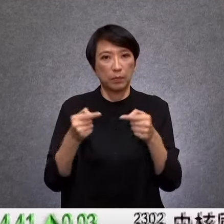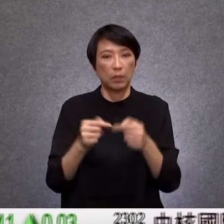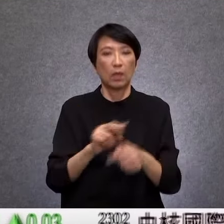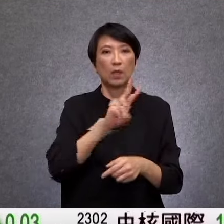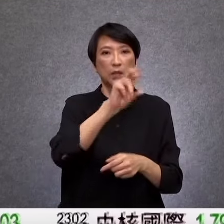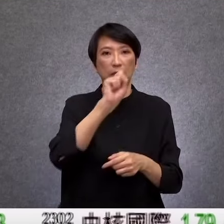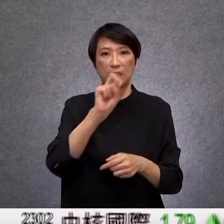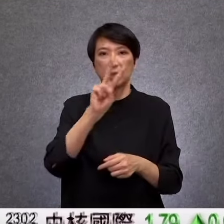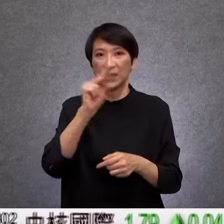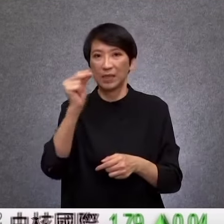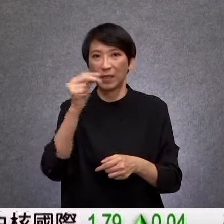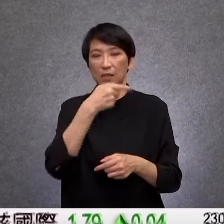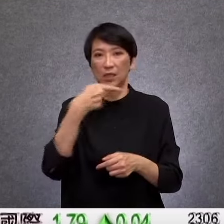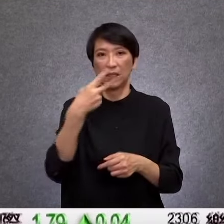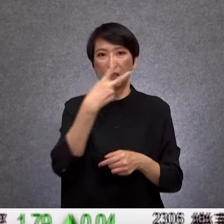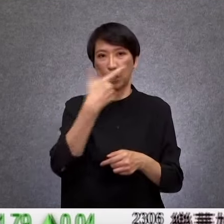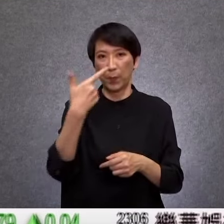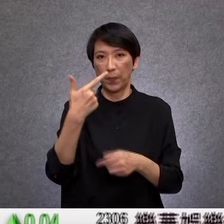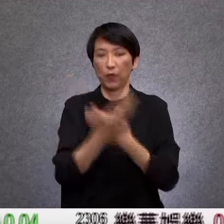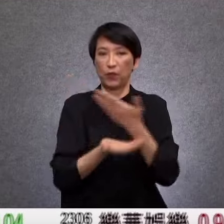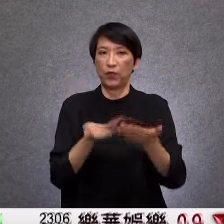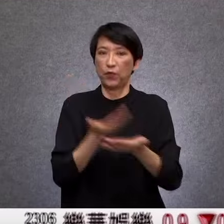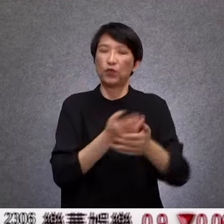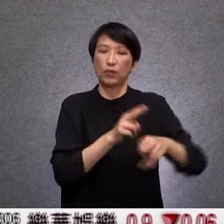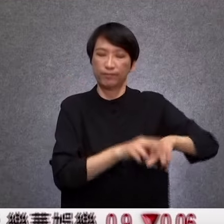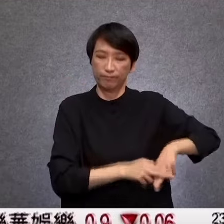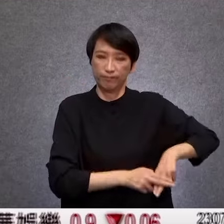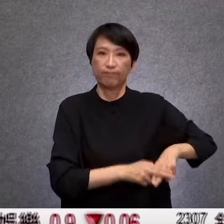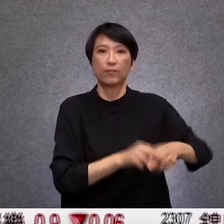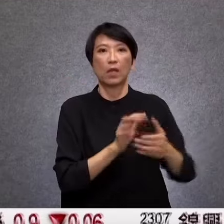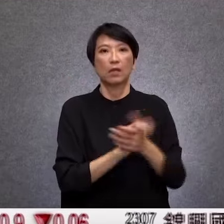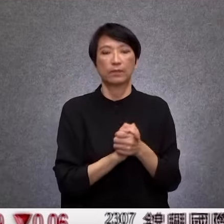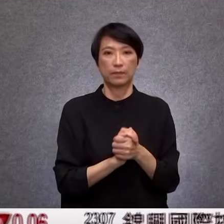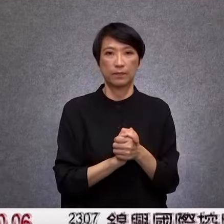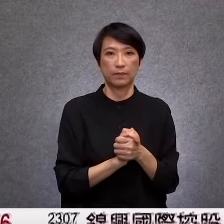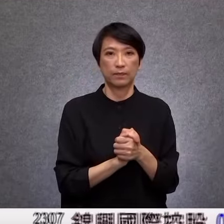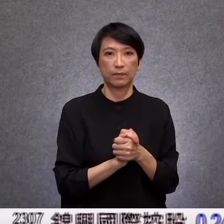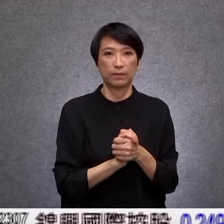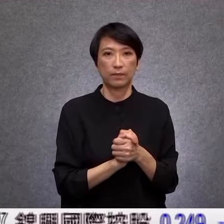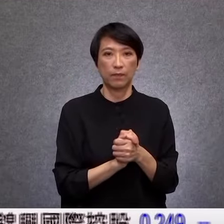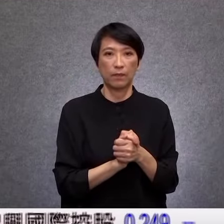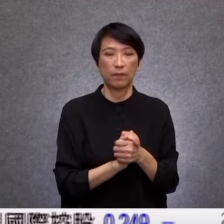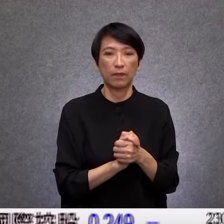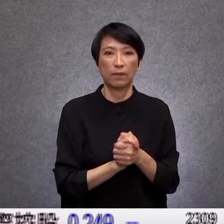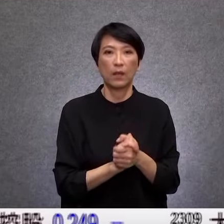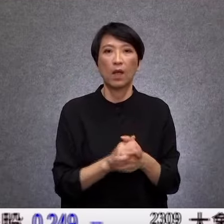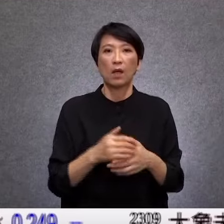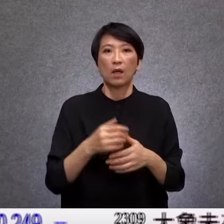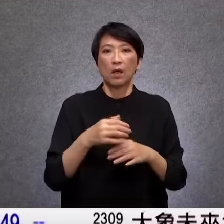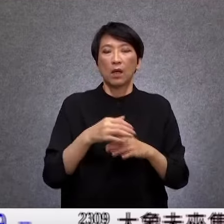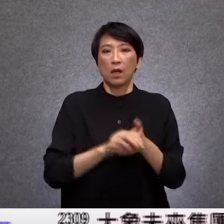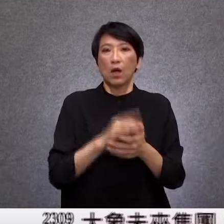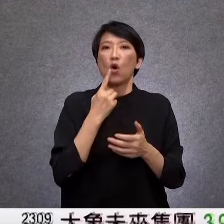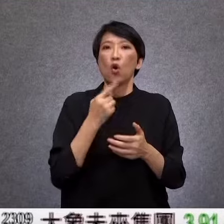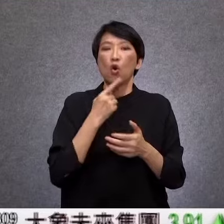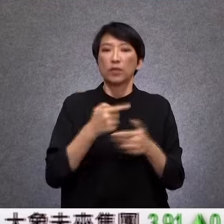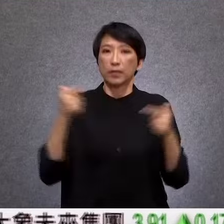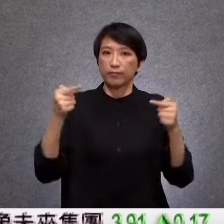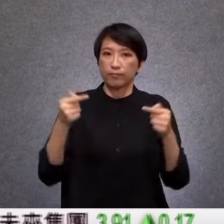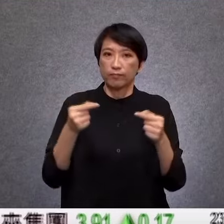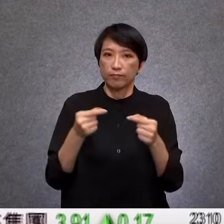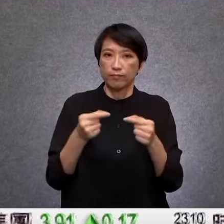窄個赤字。其實咧，去到2027、2028年咧，我哋已經係恢復盈餘噶啦。咁咧，我哋覺得咧，